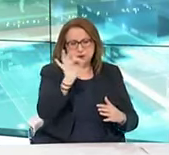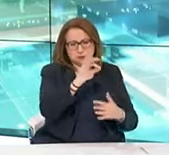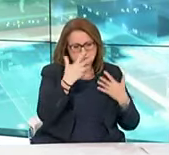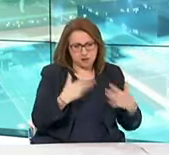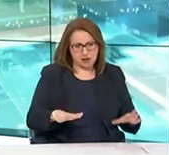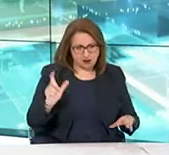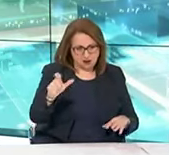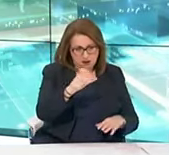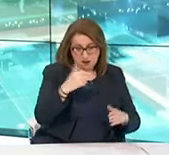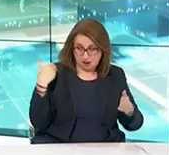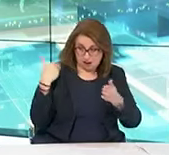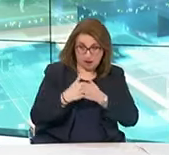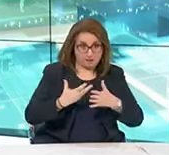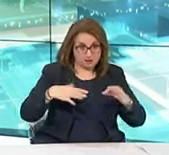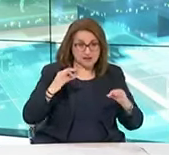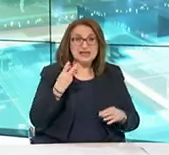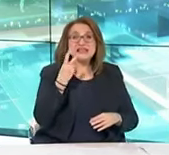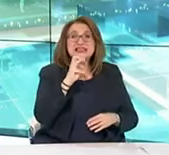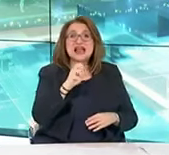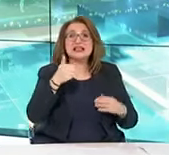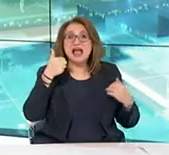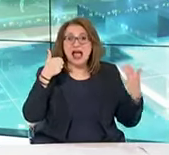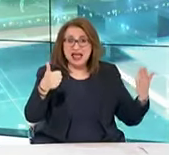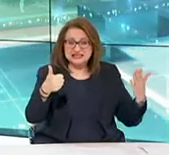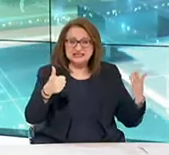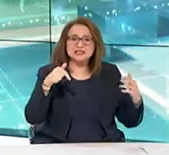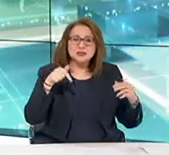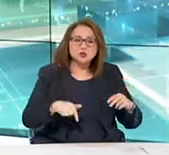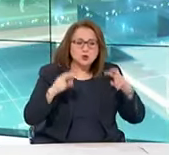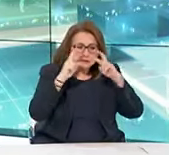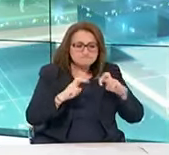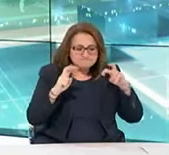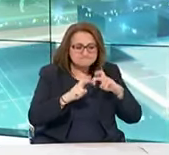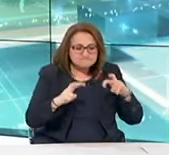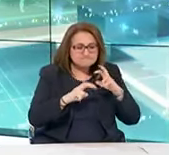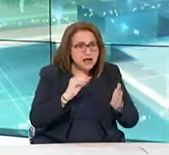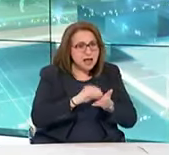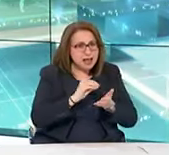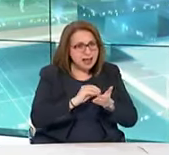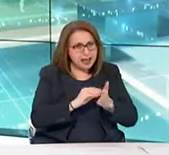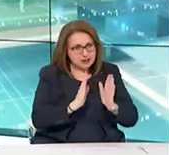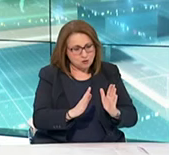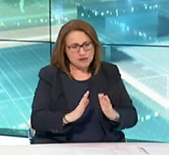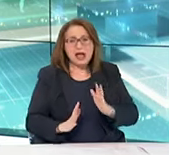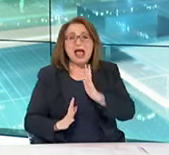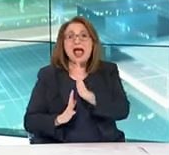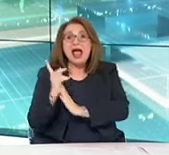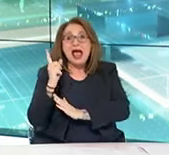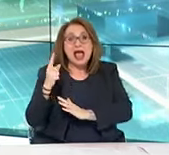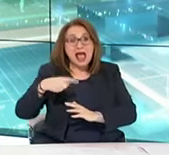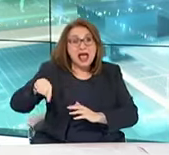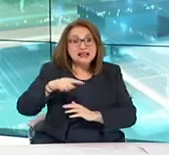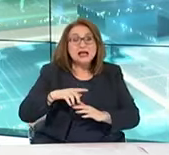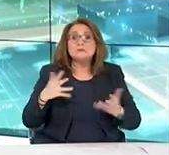επιδημίας, 36 από τα οποία είναι υποδιερεύνηση αυτή τη στιγμή. 11 κρούσματα δεν έχουν